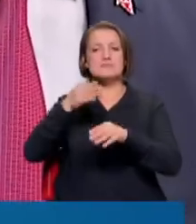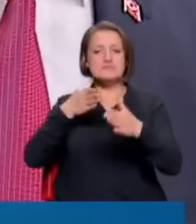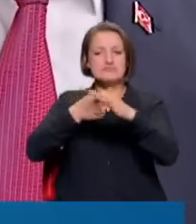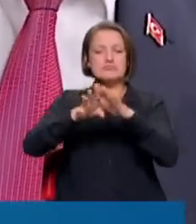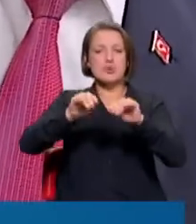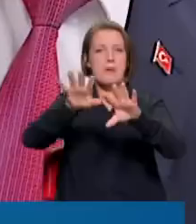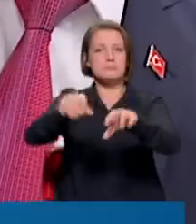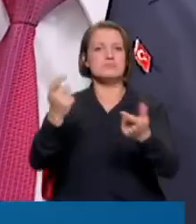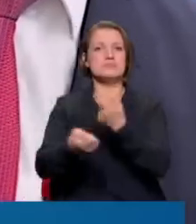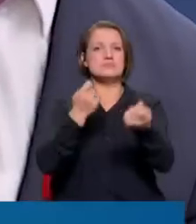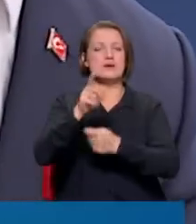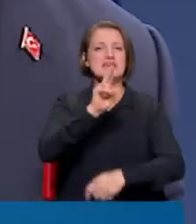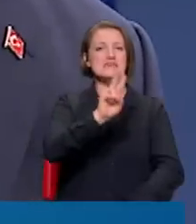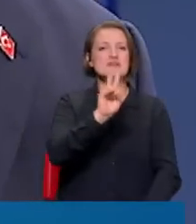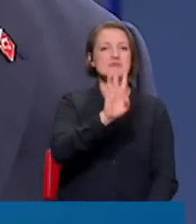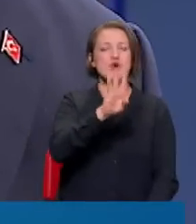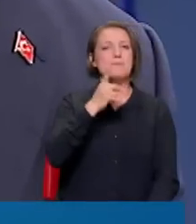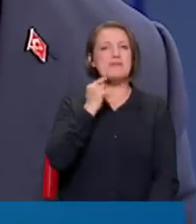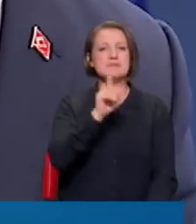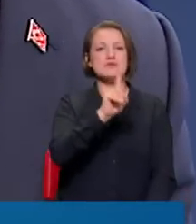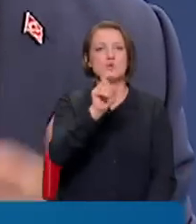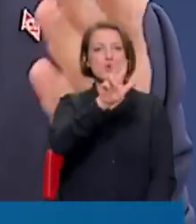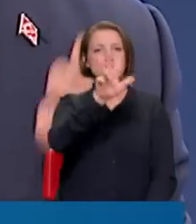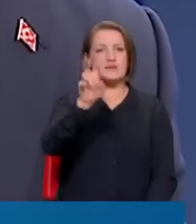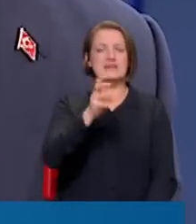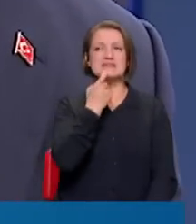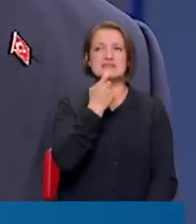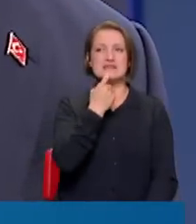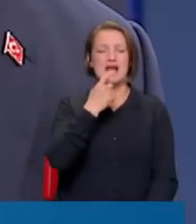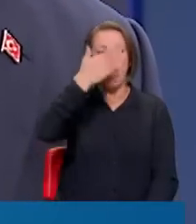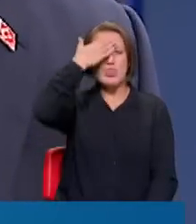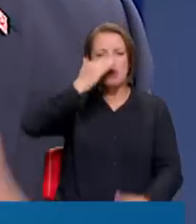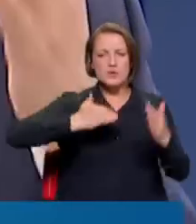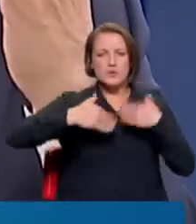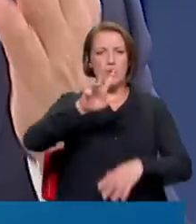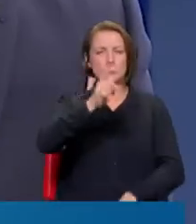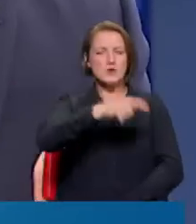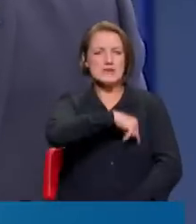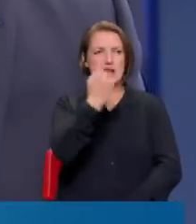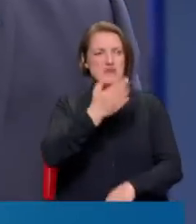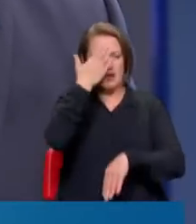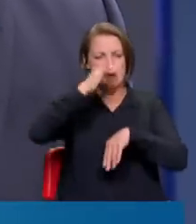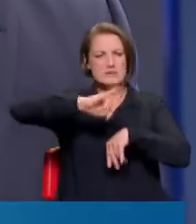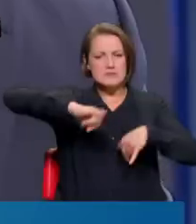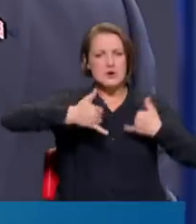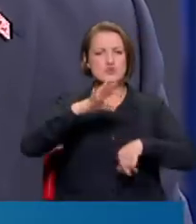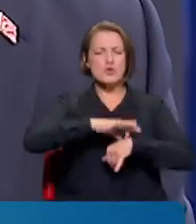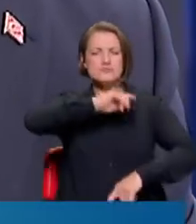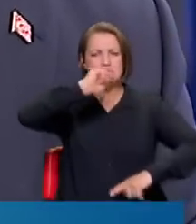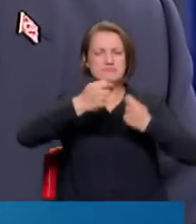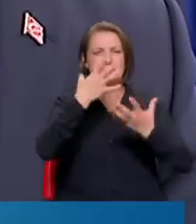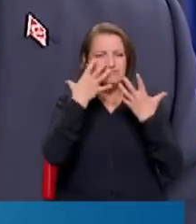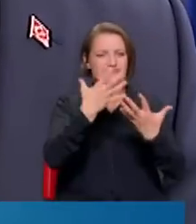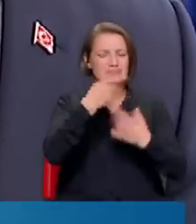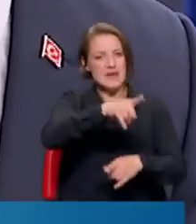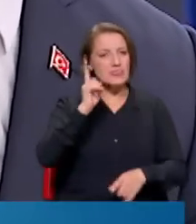2024 Mayıs 1938'de ateşi 39 derecedeyken hastalığı ilerlerken doktorların bütün Tavsiyelerine